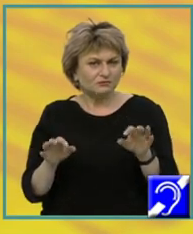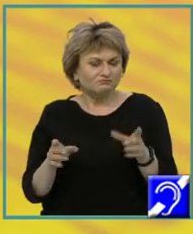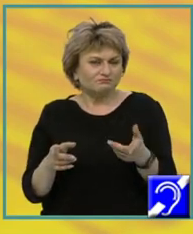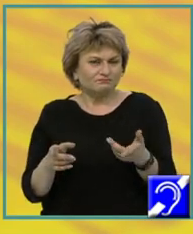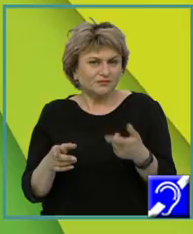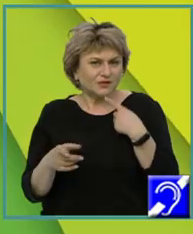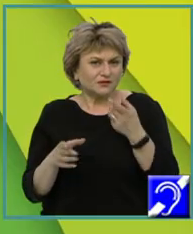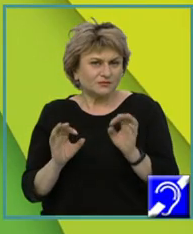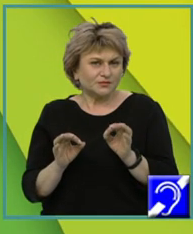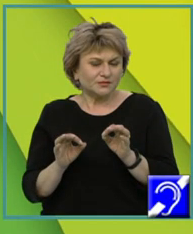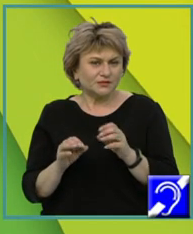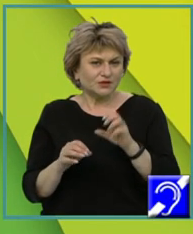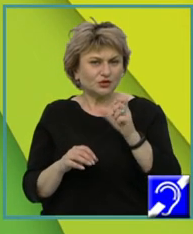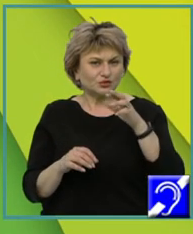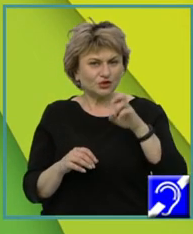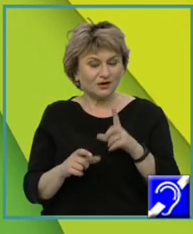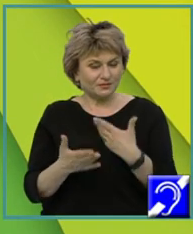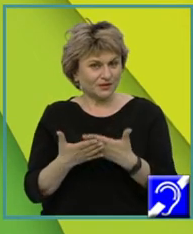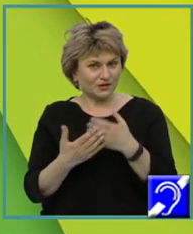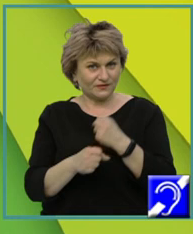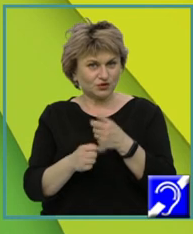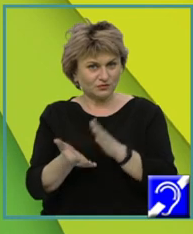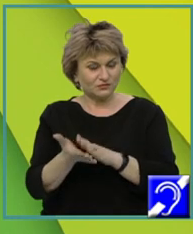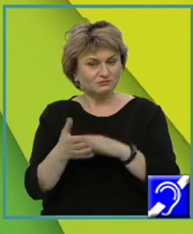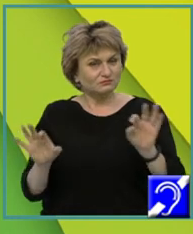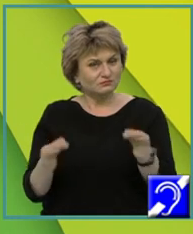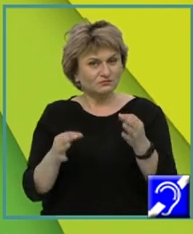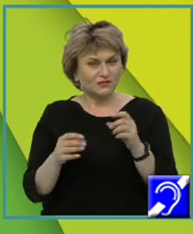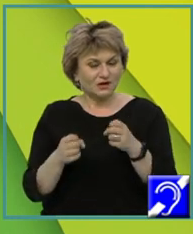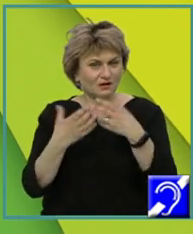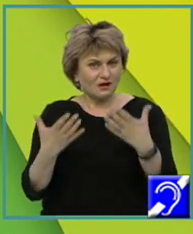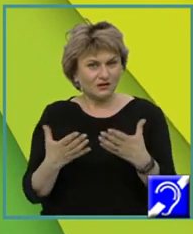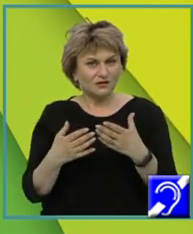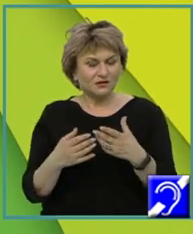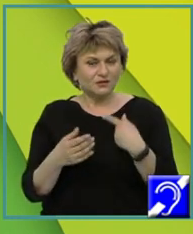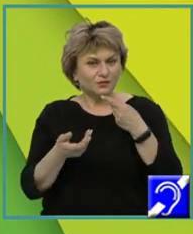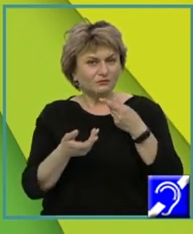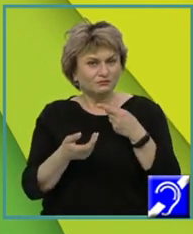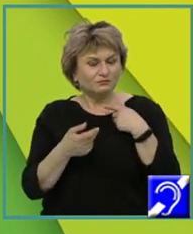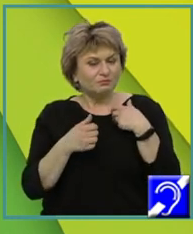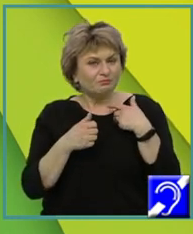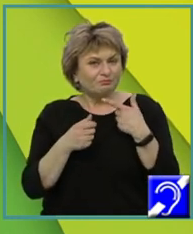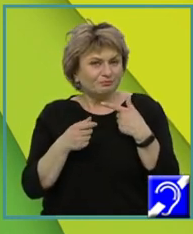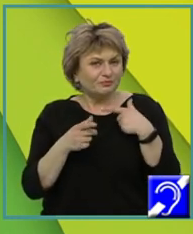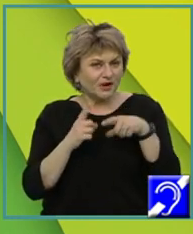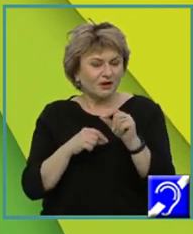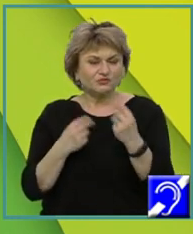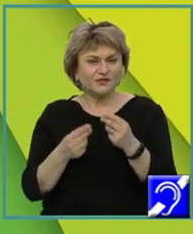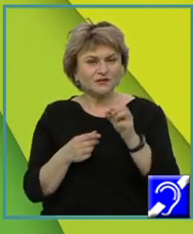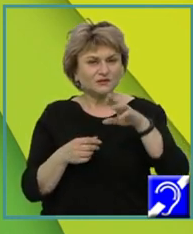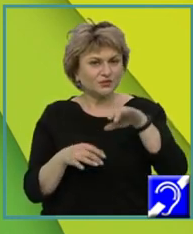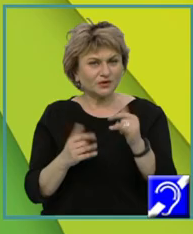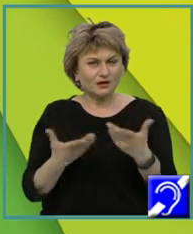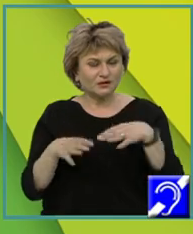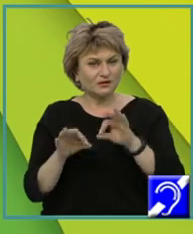crucial ca să demonstrăm apartenența la modernism evident că ne ducem către niște trăsături pe care le